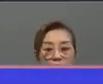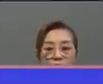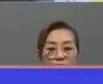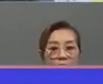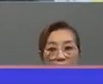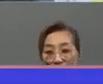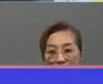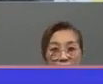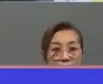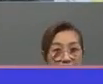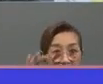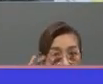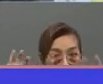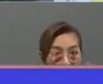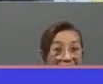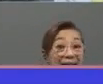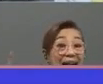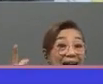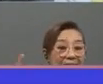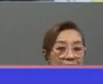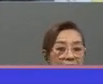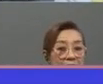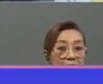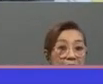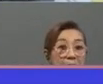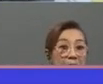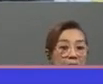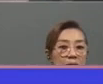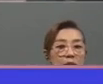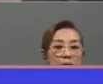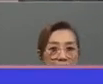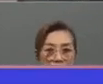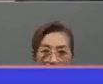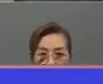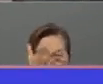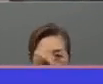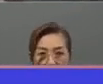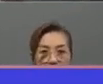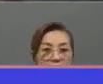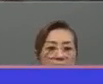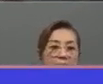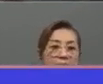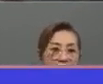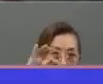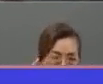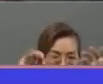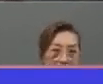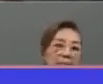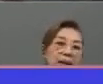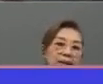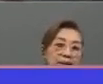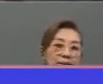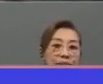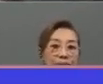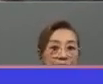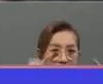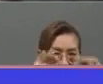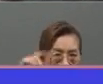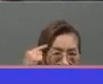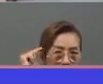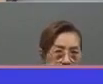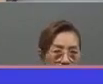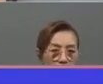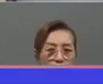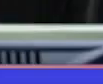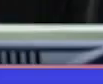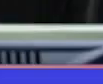จงใจแต่ไอ้ 2คนเนี้ยไอ้ 2คนเนี้ยมาด้วยใจเพราะตอนนั้นเนี่ยข้าราชการถ้าเป็นปตรีเนี่ย15,000 15,000ถ้าเป็นพนักงานราชการ18,000